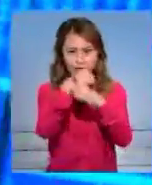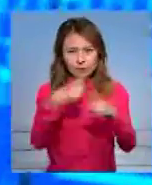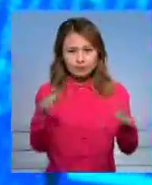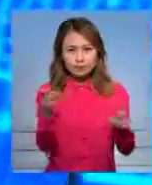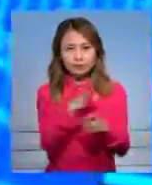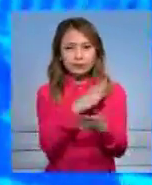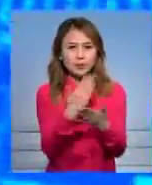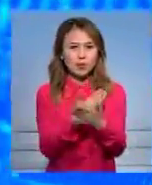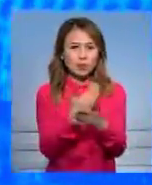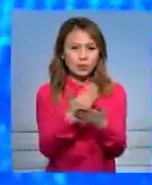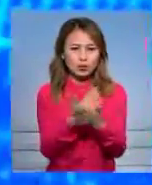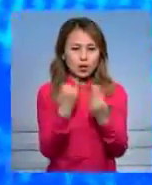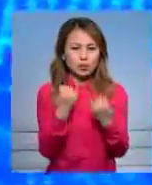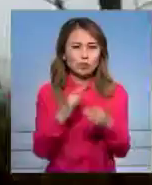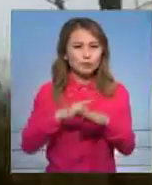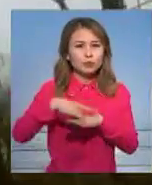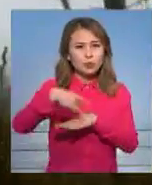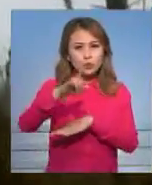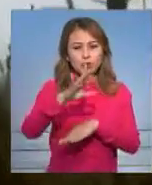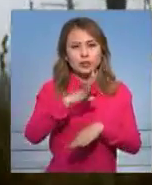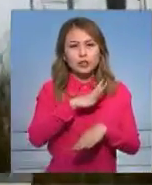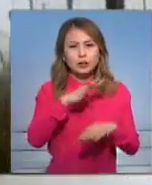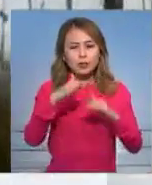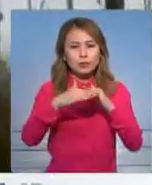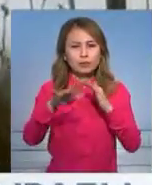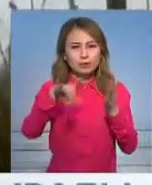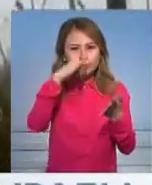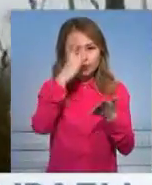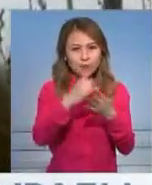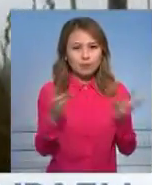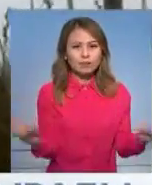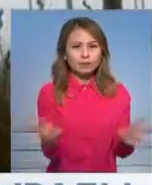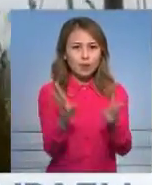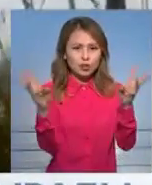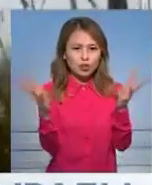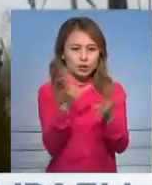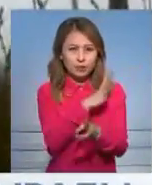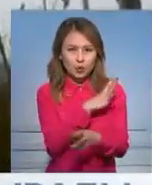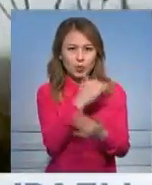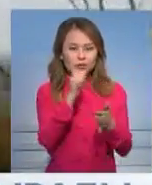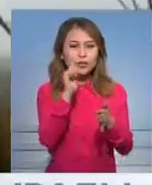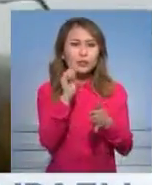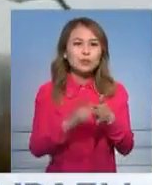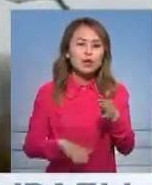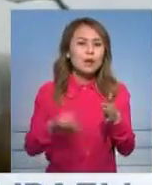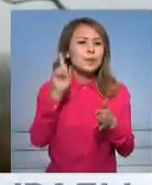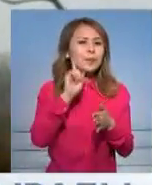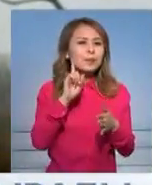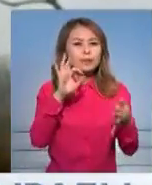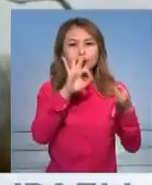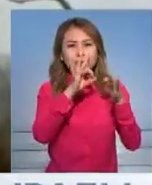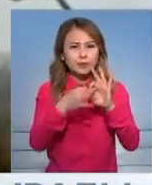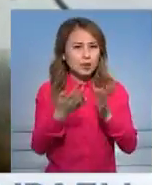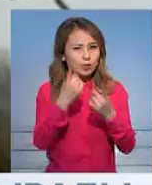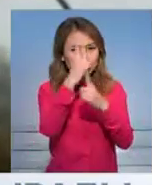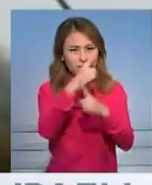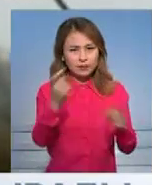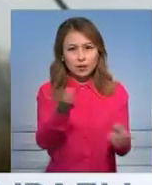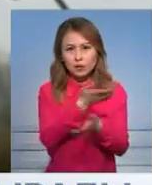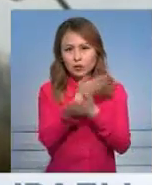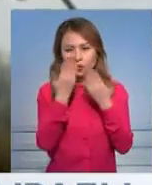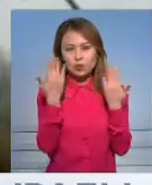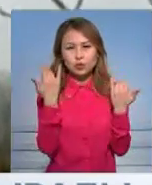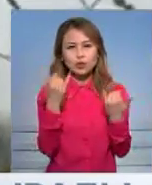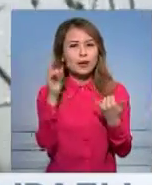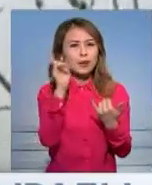ақпарат құралдары хабарлады. Дерек бойынша тікұшақ шөлді жерге құлап өртеніп кеткен. Әзірге оқиғаның себебі туралы нақты ақпарат жарияланған жоқ.